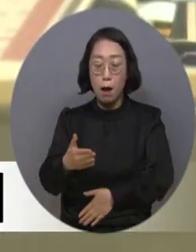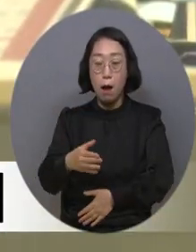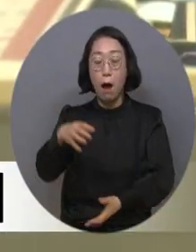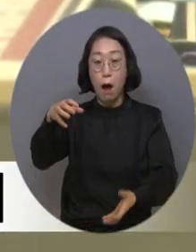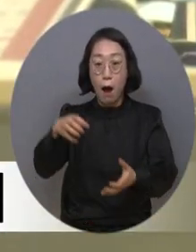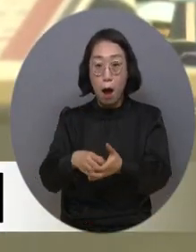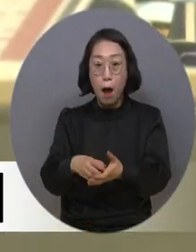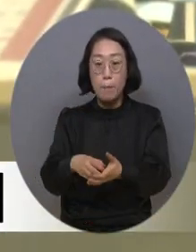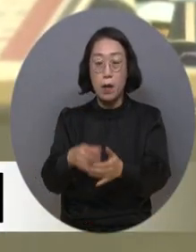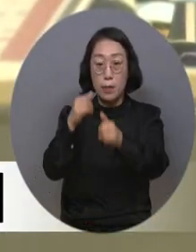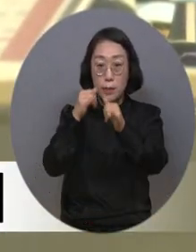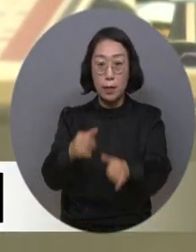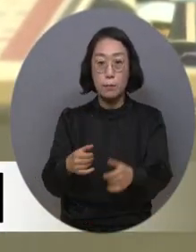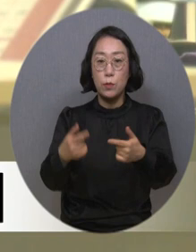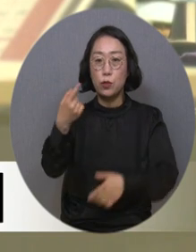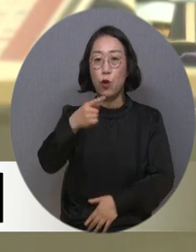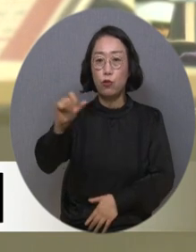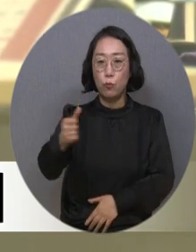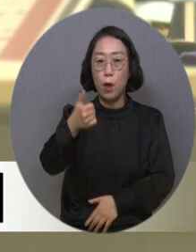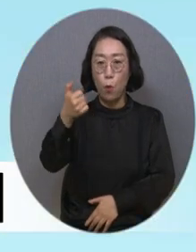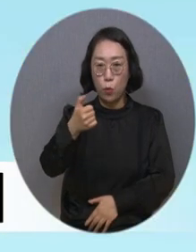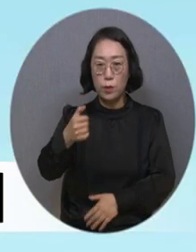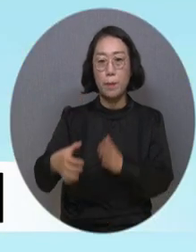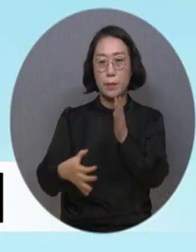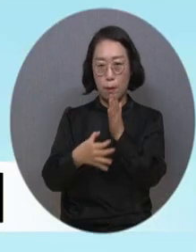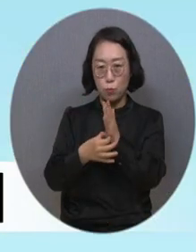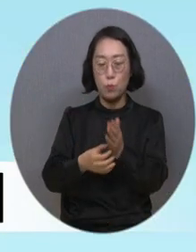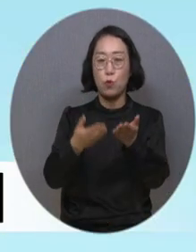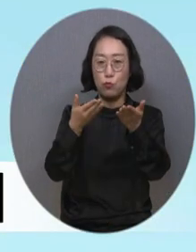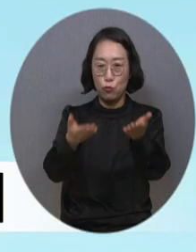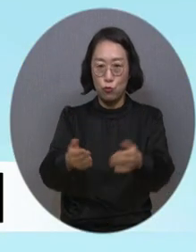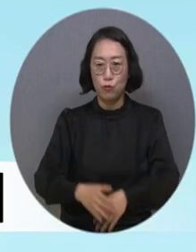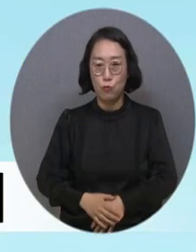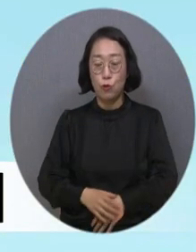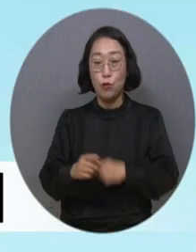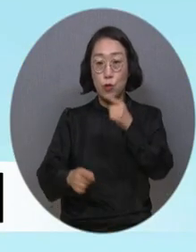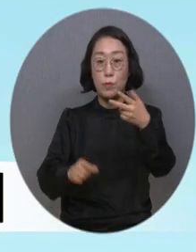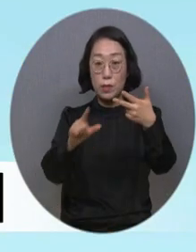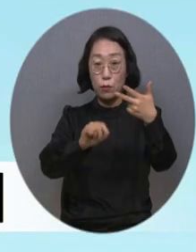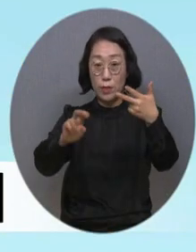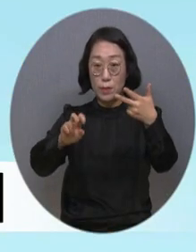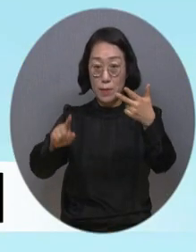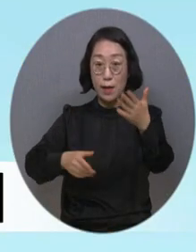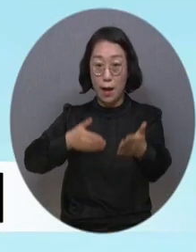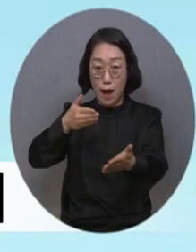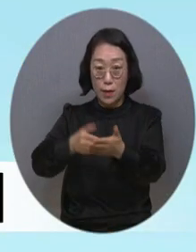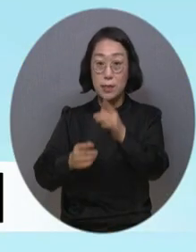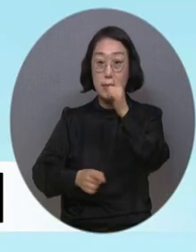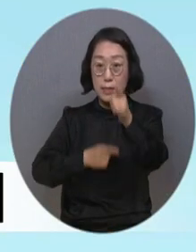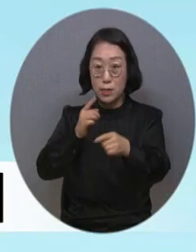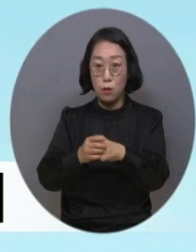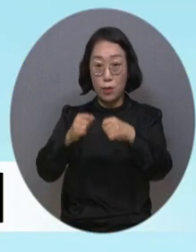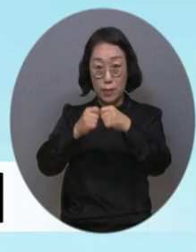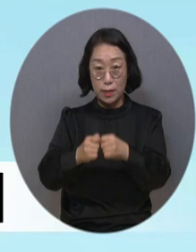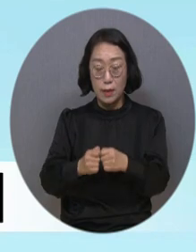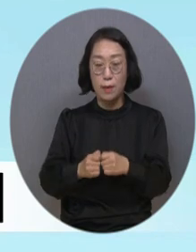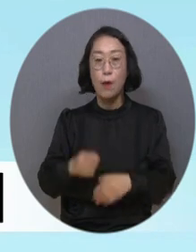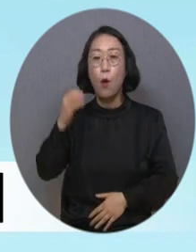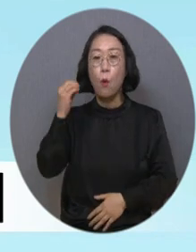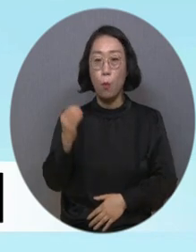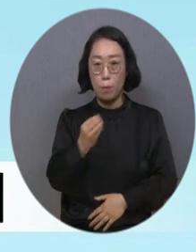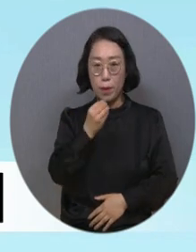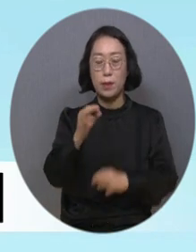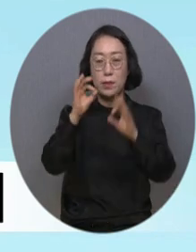1650만원 상당의 상품권이 지급됩니다 접수는 오는 7월 21일까지며 자세한 내용은 공모전